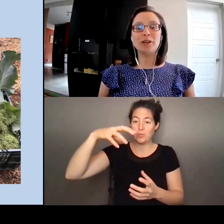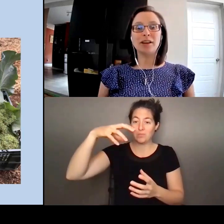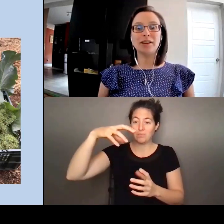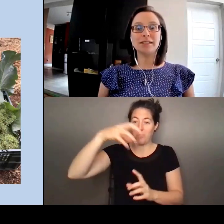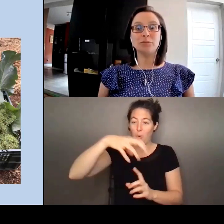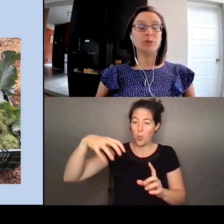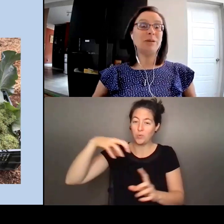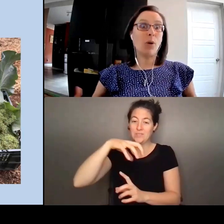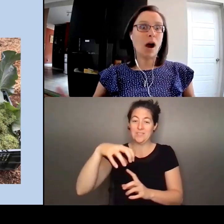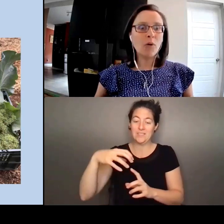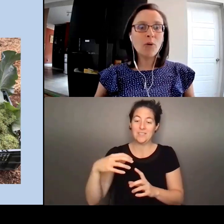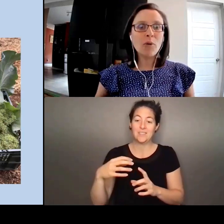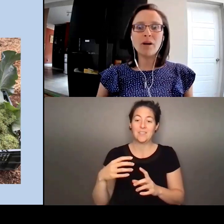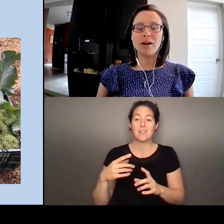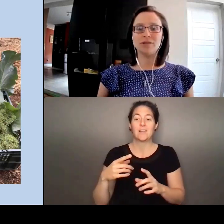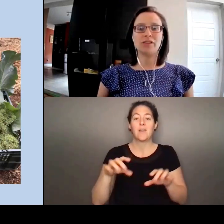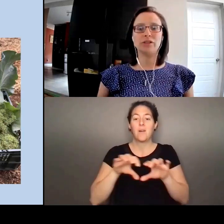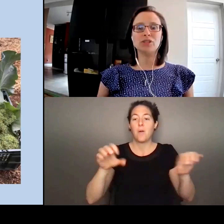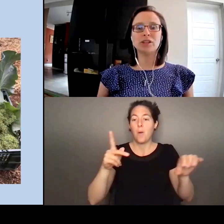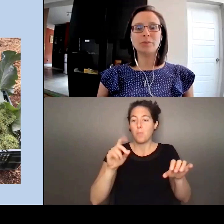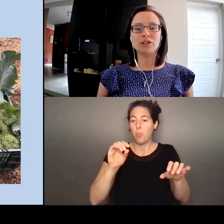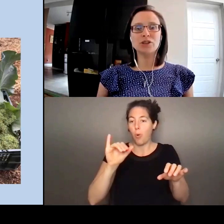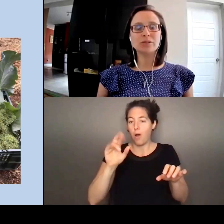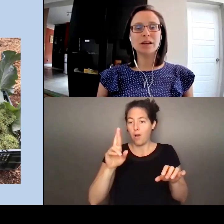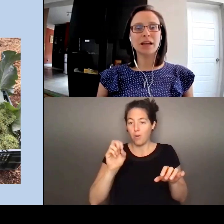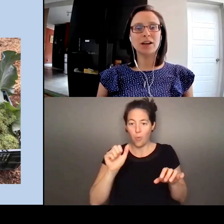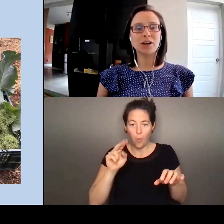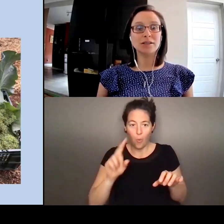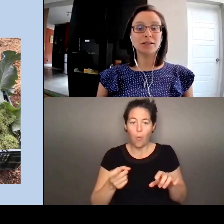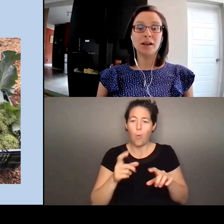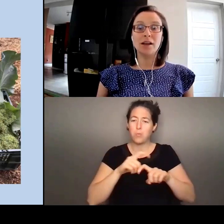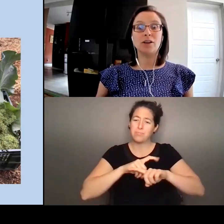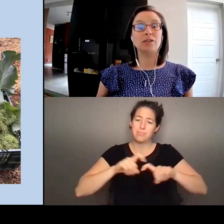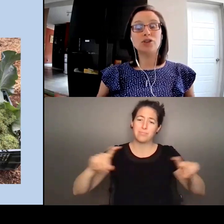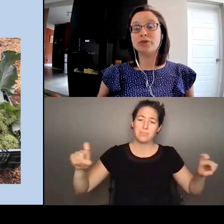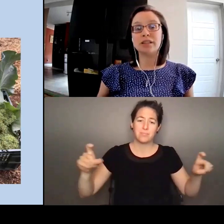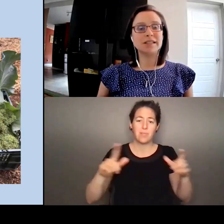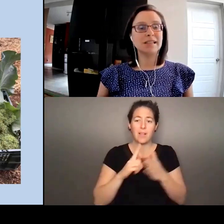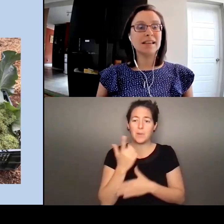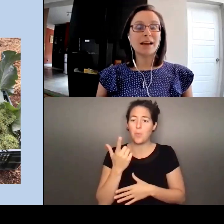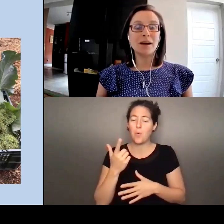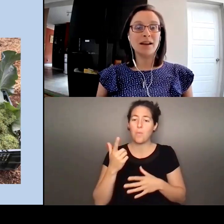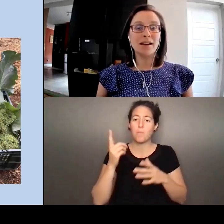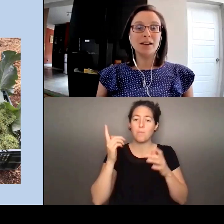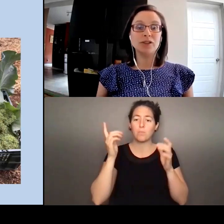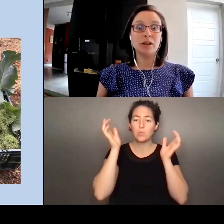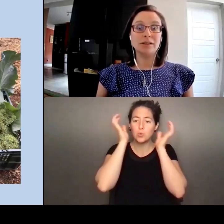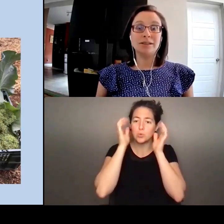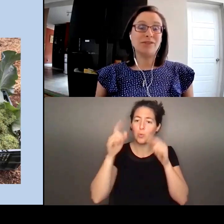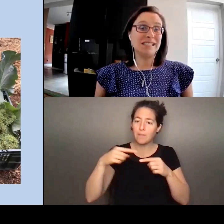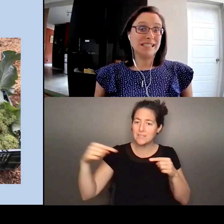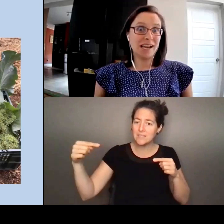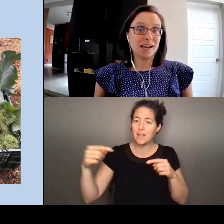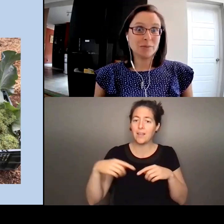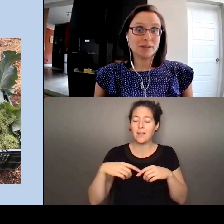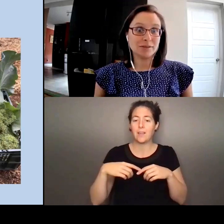Donc, et puis des poireaux, j'avais toutes sortes de belles choses dans mes récoltes, du chou frisé également, des